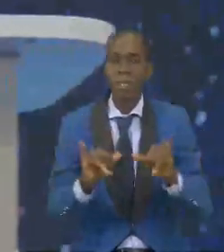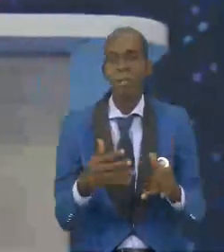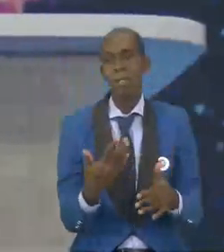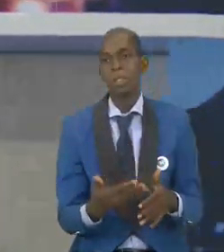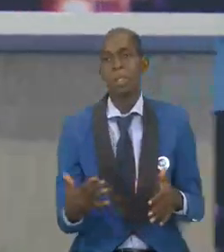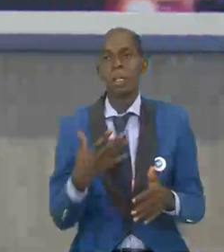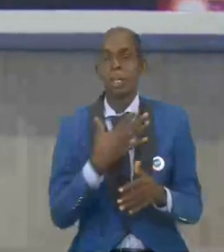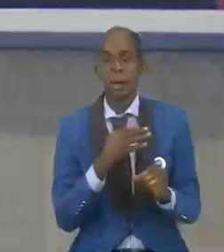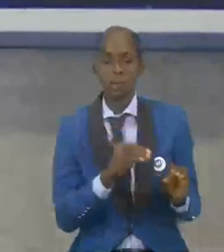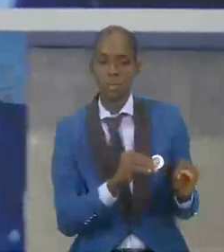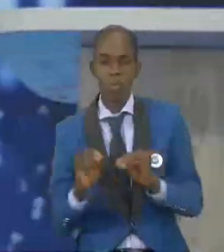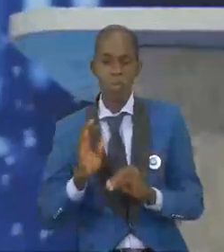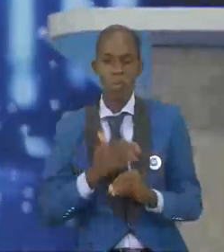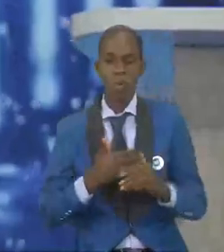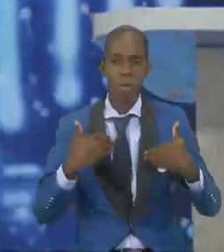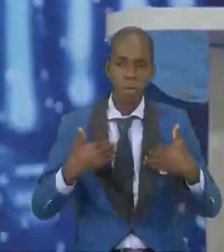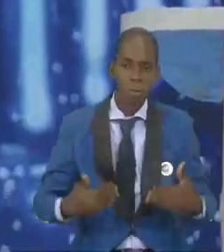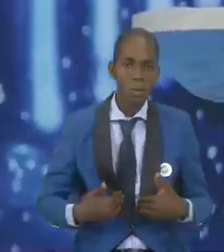à chocolat